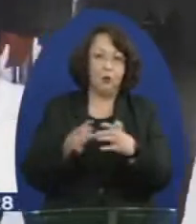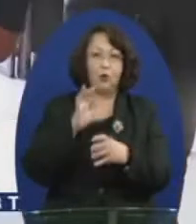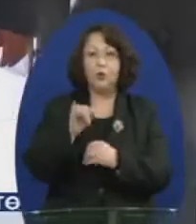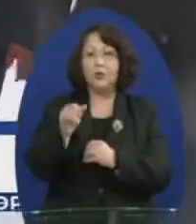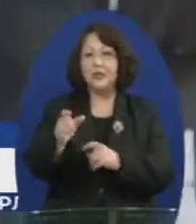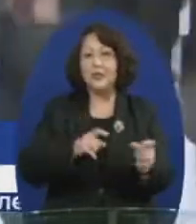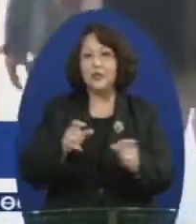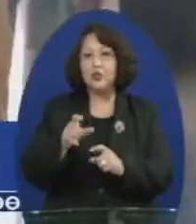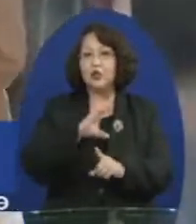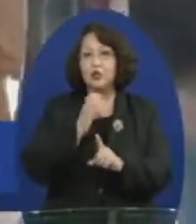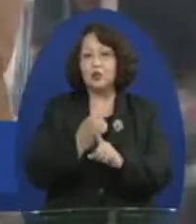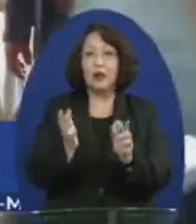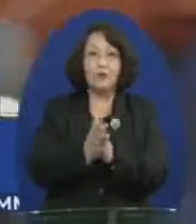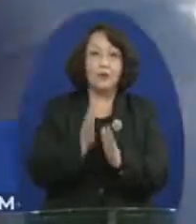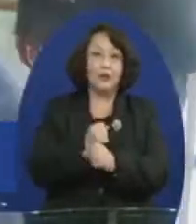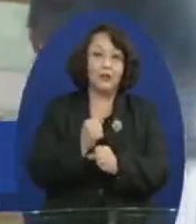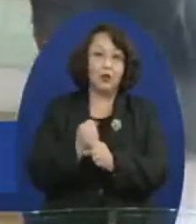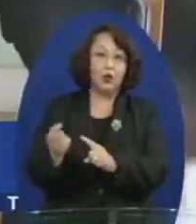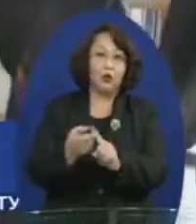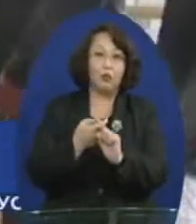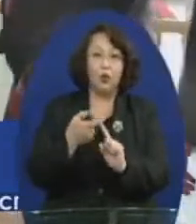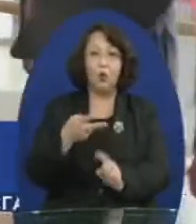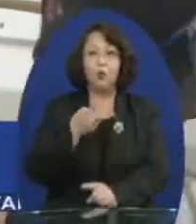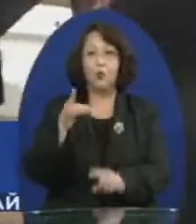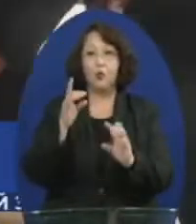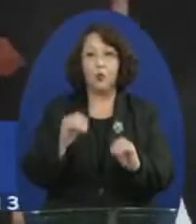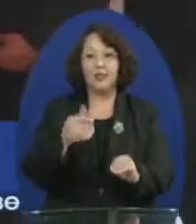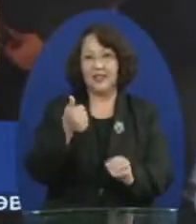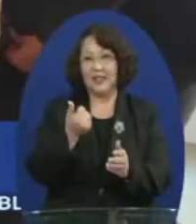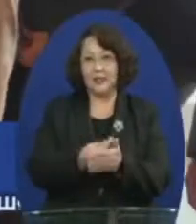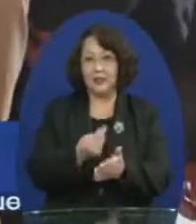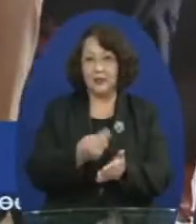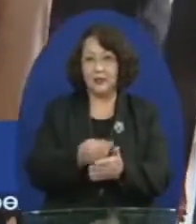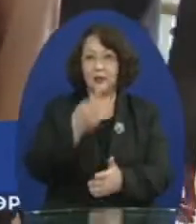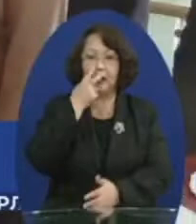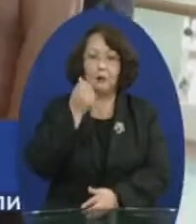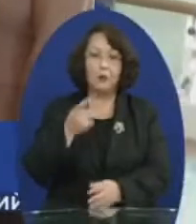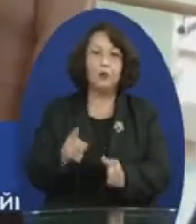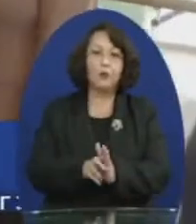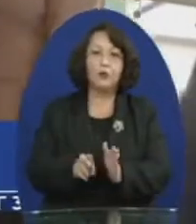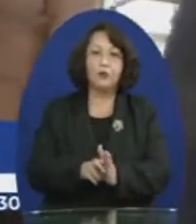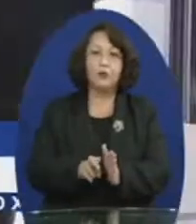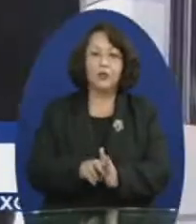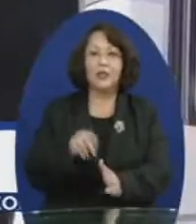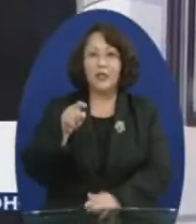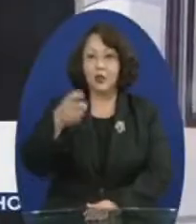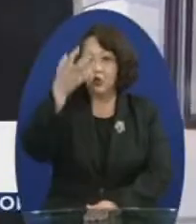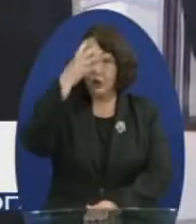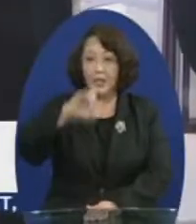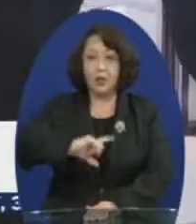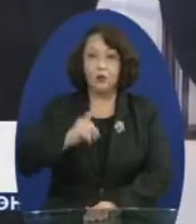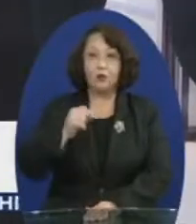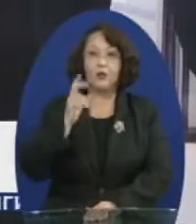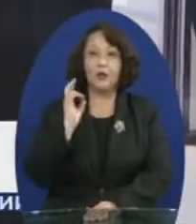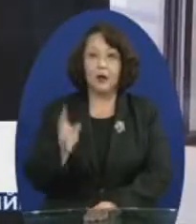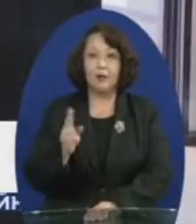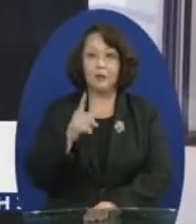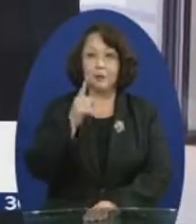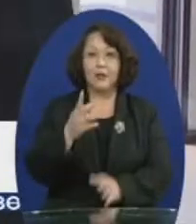эдийн засаг соёл хамтын ажиллагаанд холбох гүр болон ажиллаж байгаа сайн жишээг эндээс гарч болно. Тимасик Холдингс төрийн өмчит